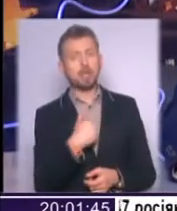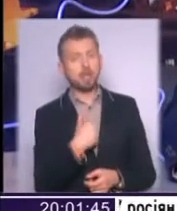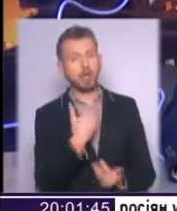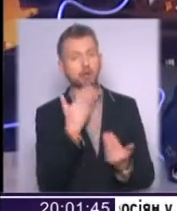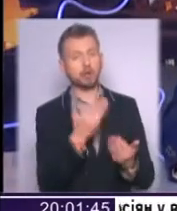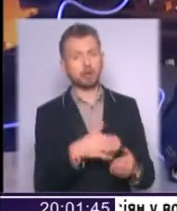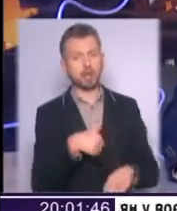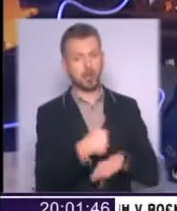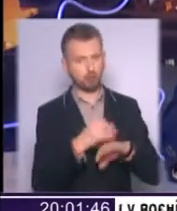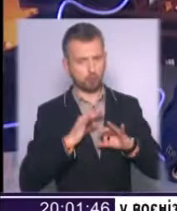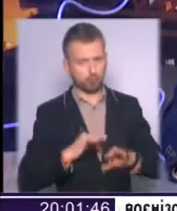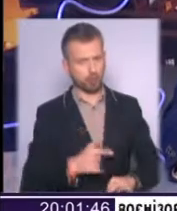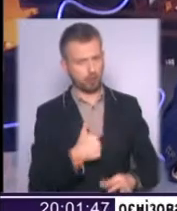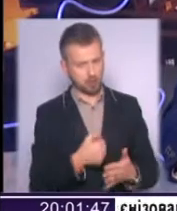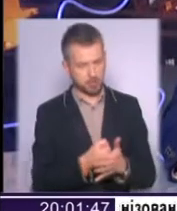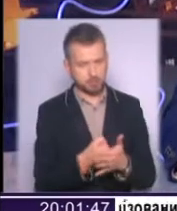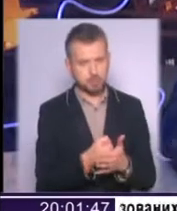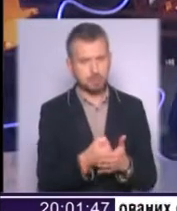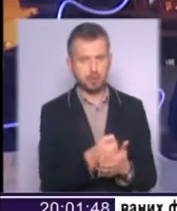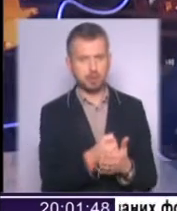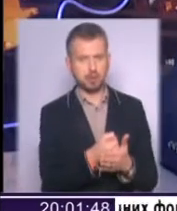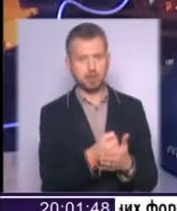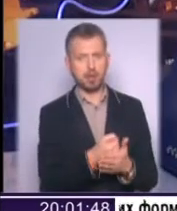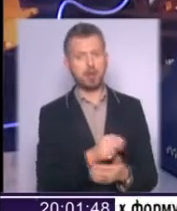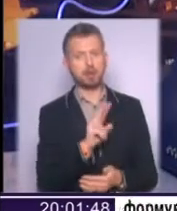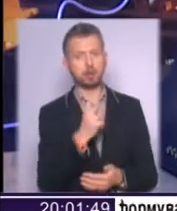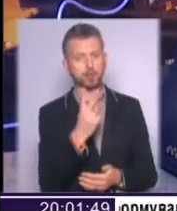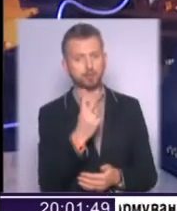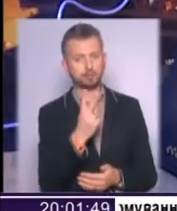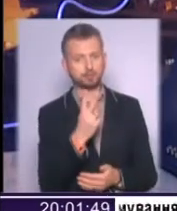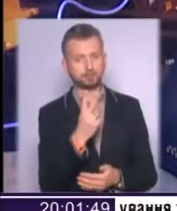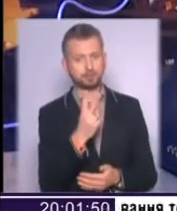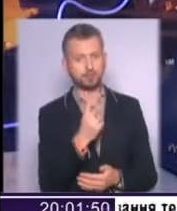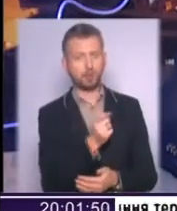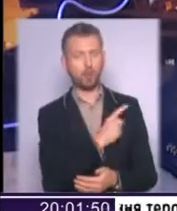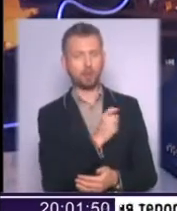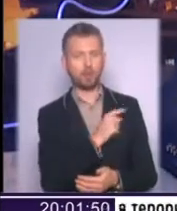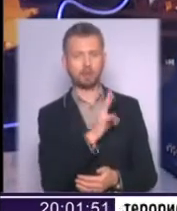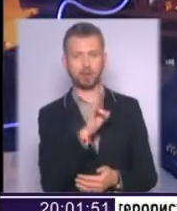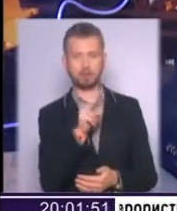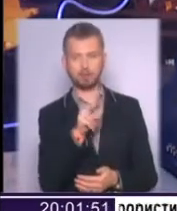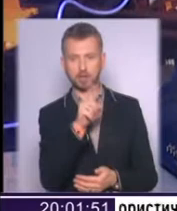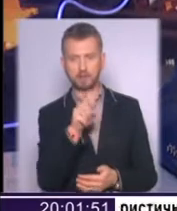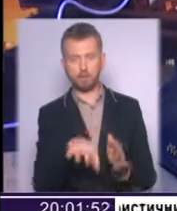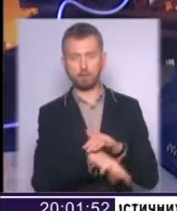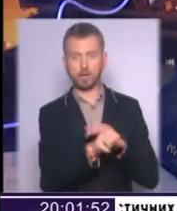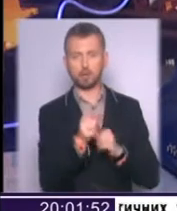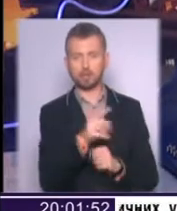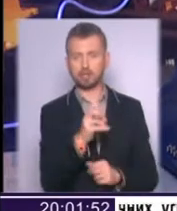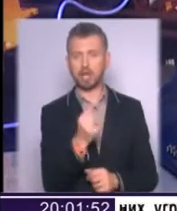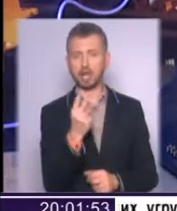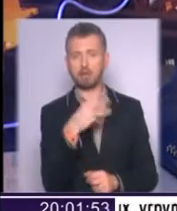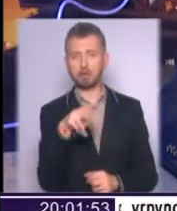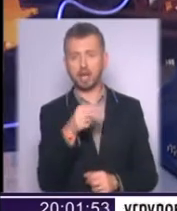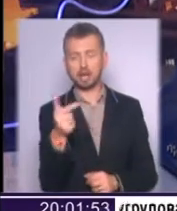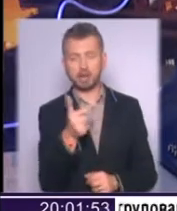прокурора, і я дотисну, щоб ця справа набула розголосу. Друге, Одеський НПЗ вкрадено звідти на 2 мільярди